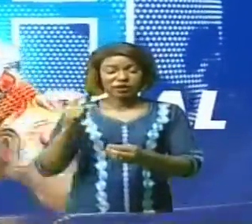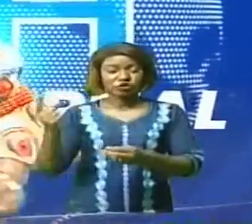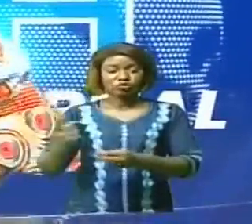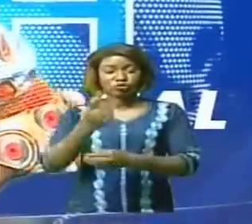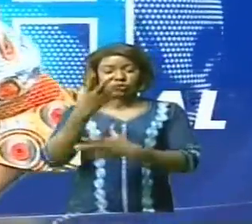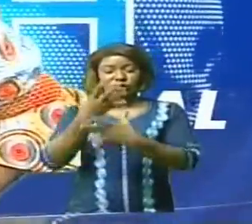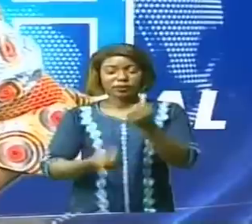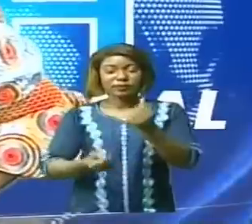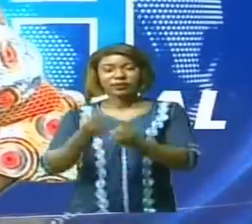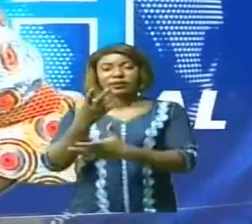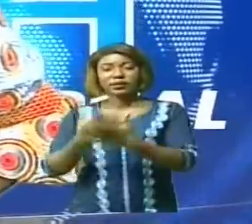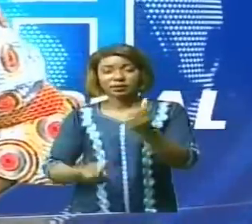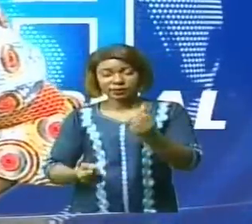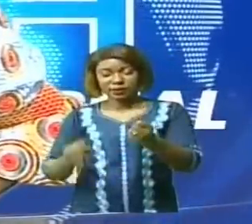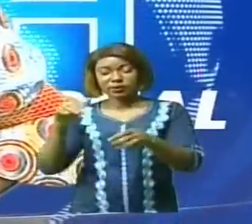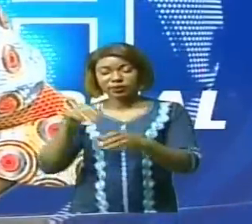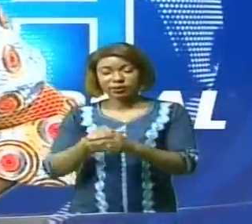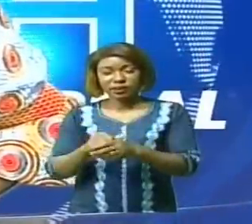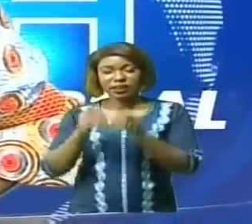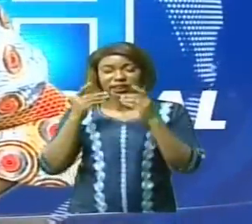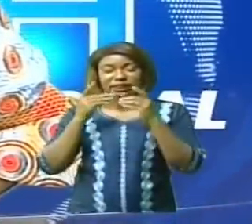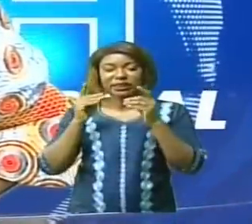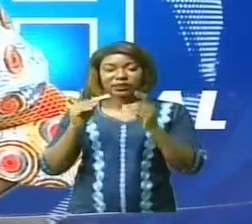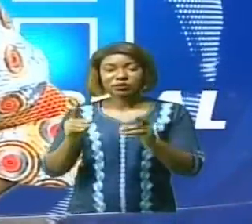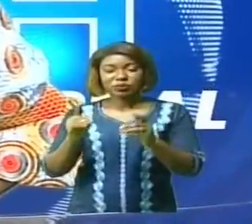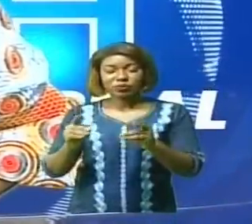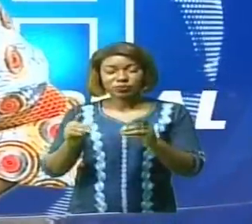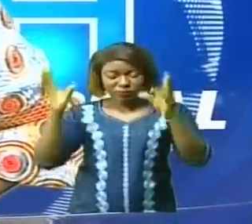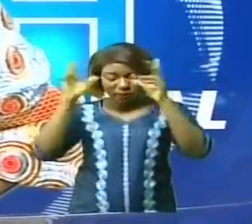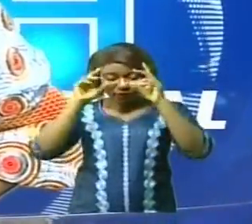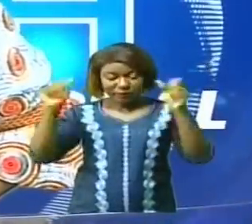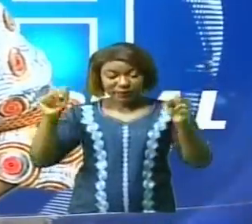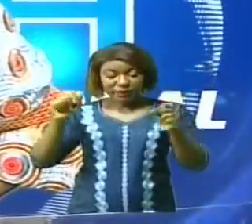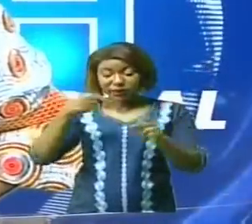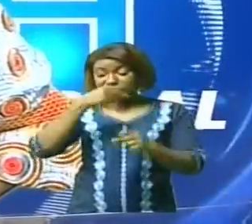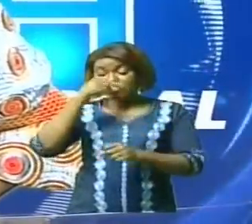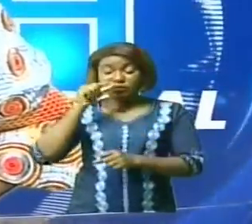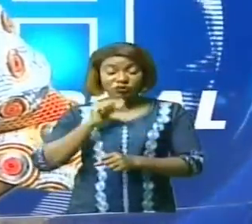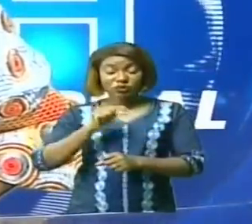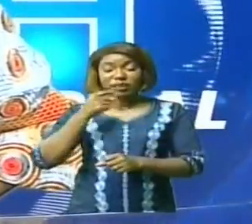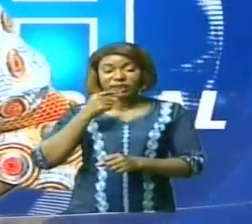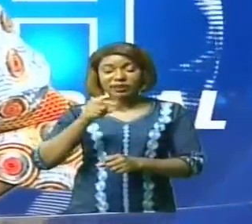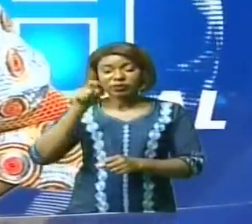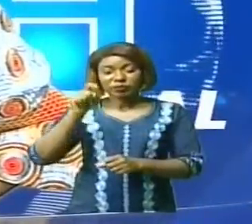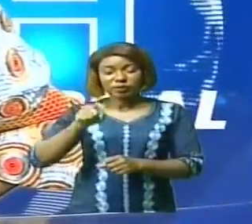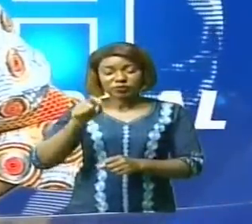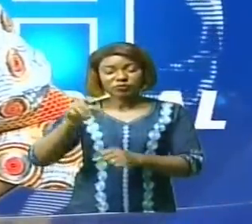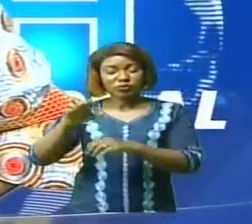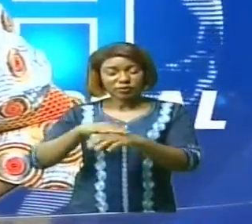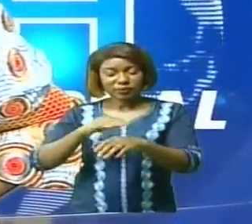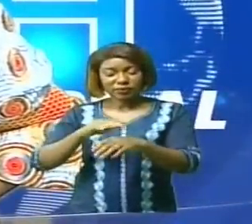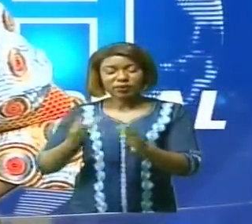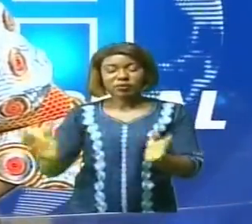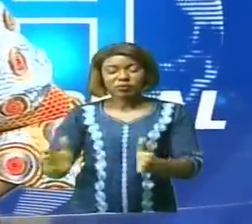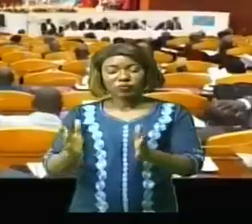Dans son discours de clôture, Christophe Mbosoko Diampwanga appelle au soutien sans faille des FARDC. Sylvie Mouembo.